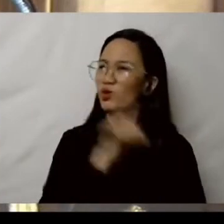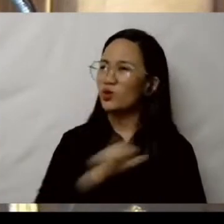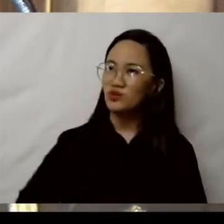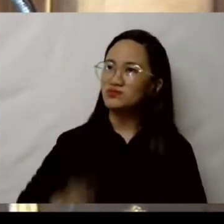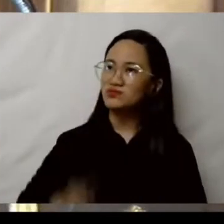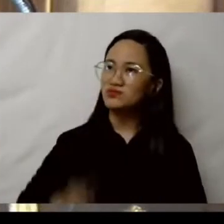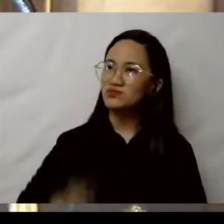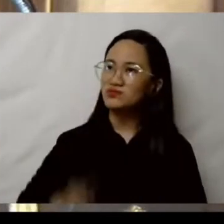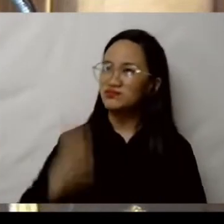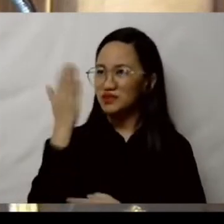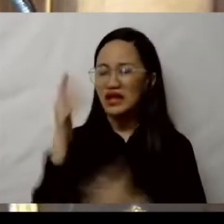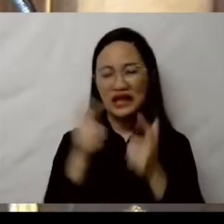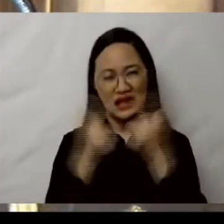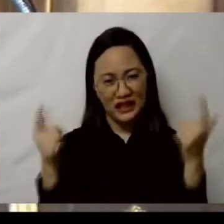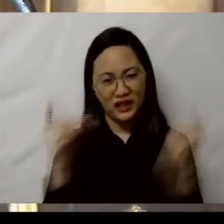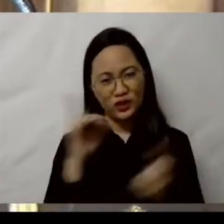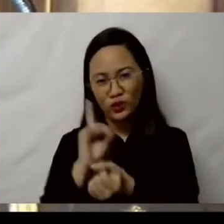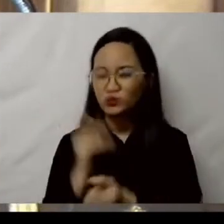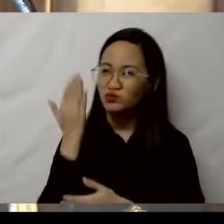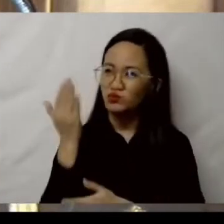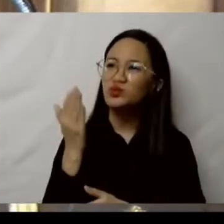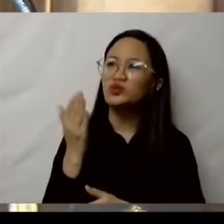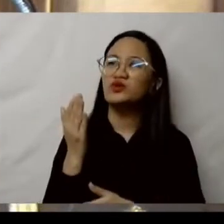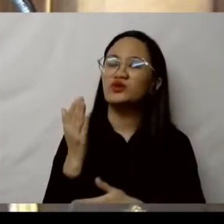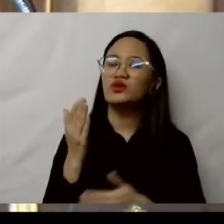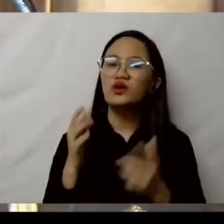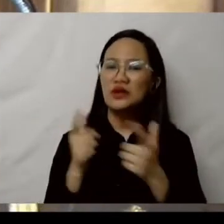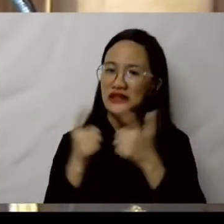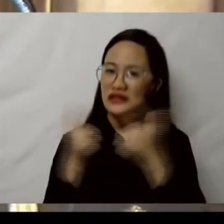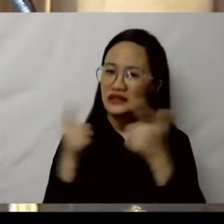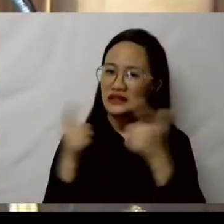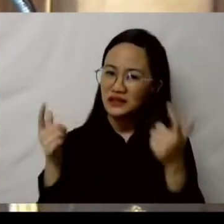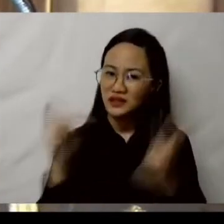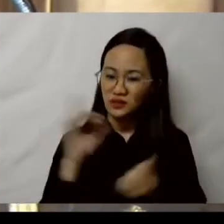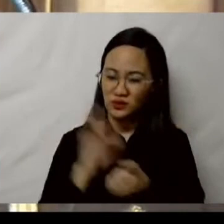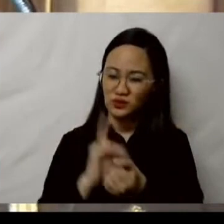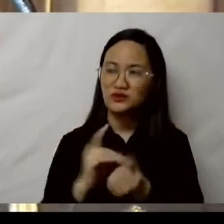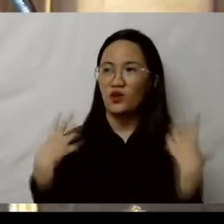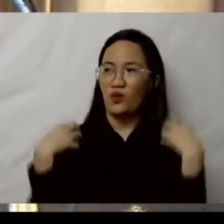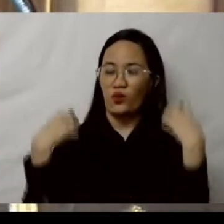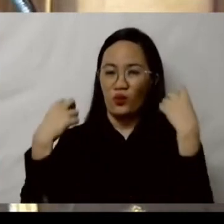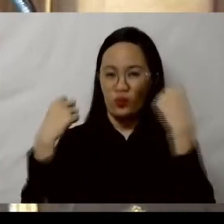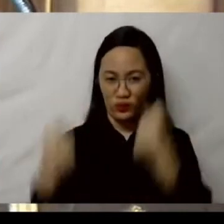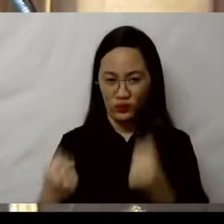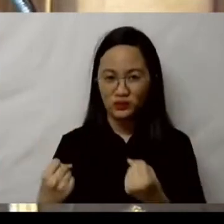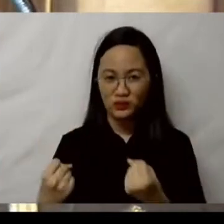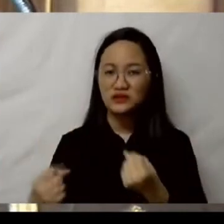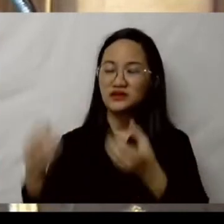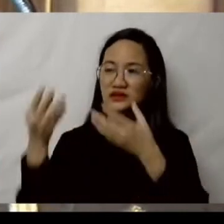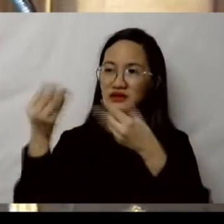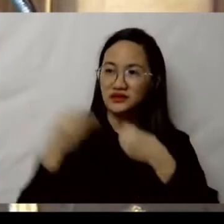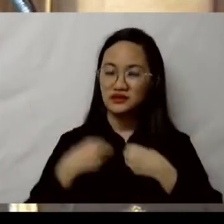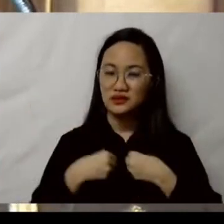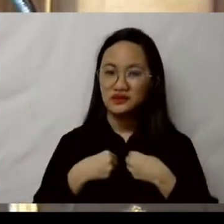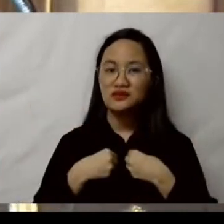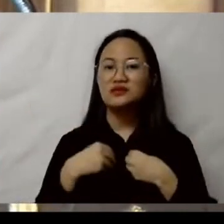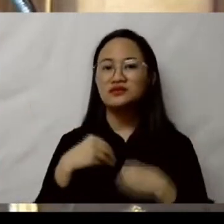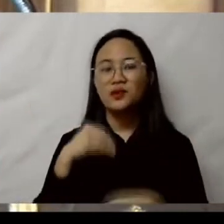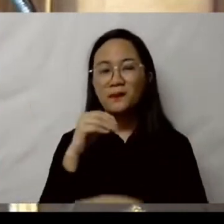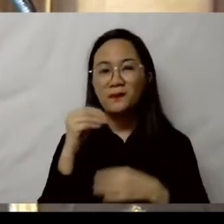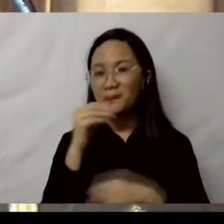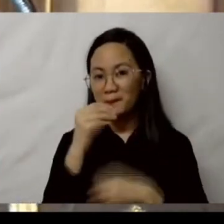pinakadakilang manggagamot. Pagalingin mo ako, Panginoon. I would receive your body and blood in the Eucharist.